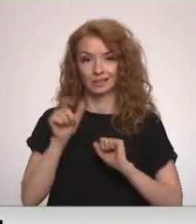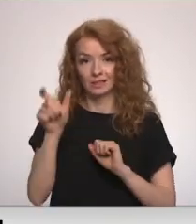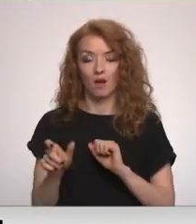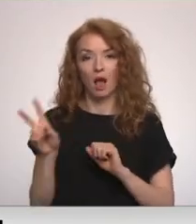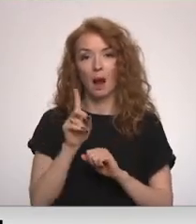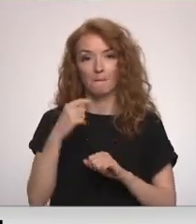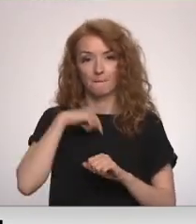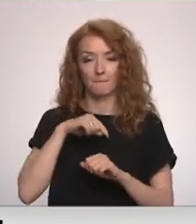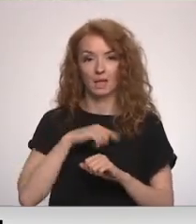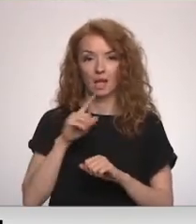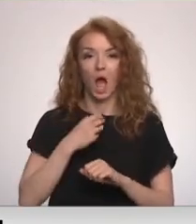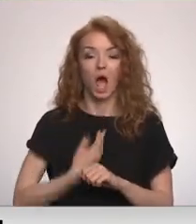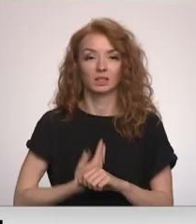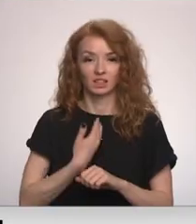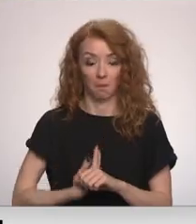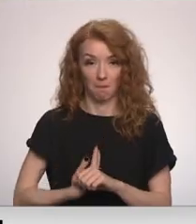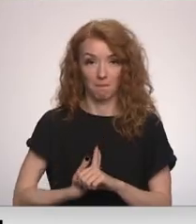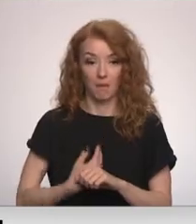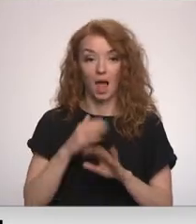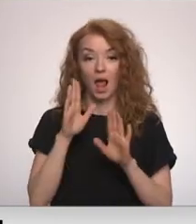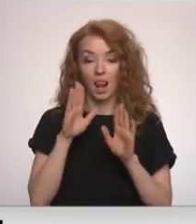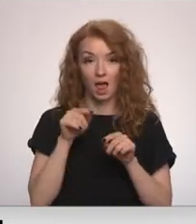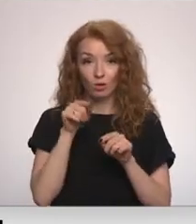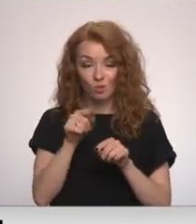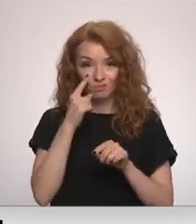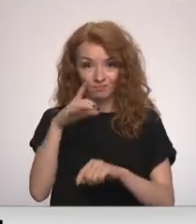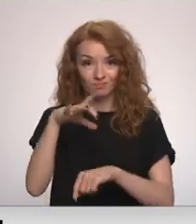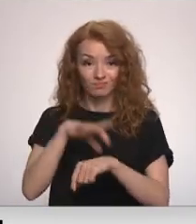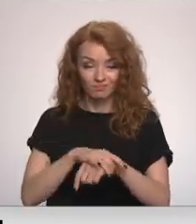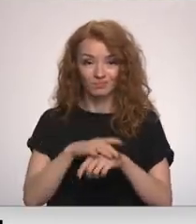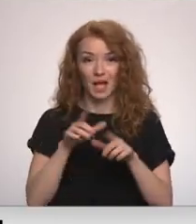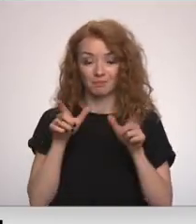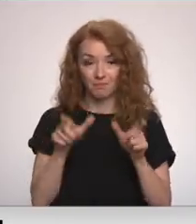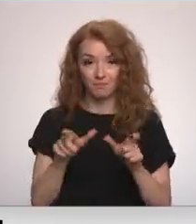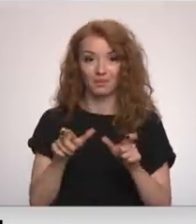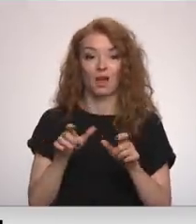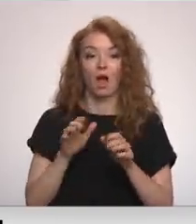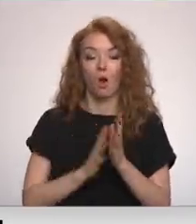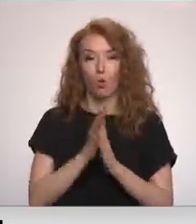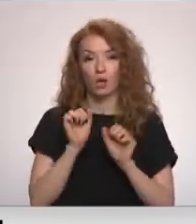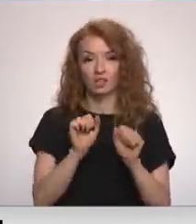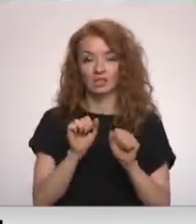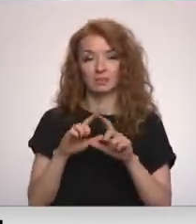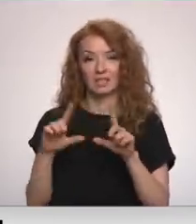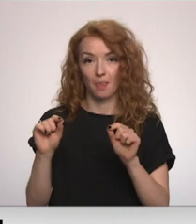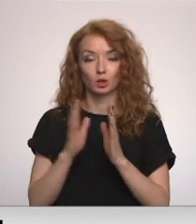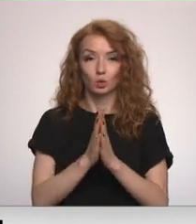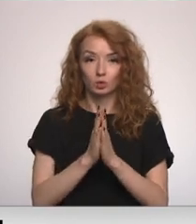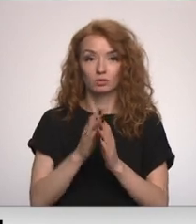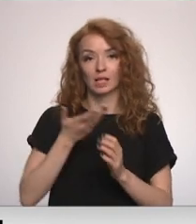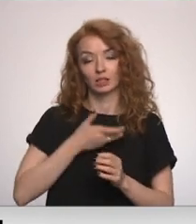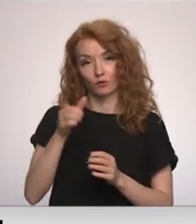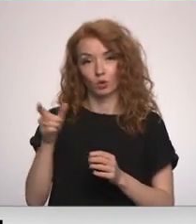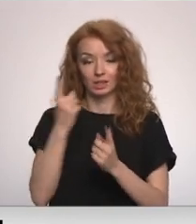kuri slimo ar astmu. Lai apzinātu kaitēkļu savairošanās apjomu, Valsts auga aizsardzības dienests aicina iedzīvotājus ziņot par